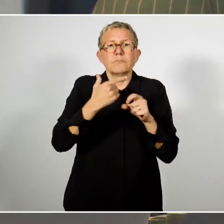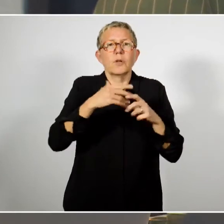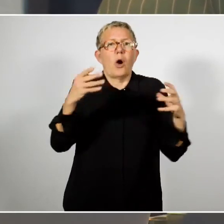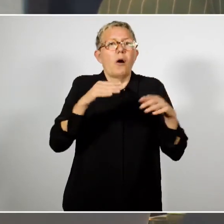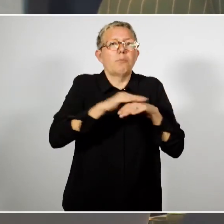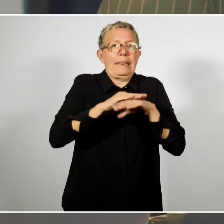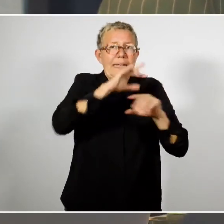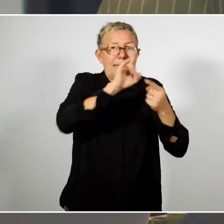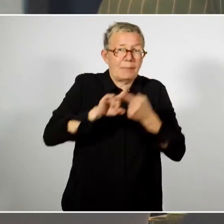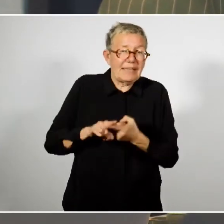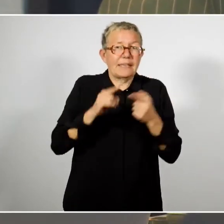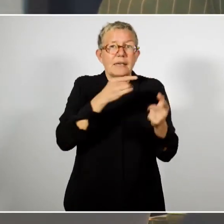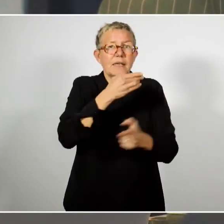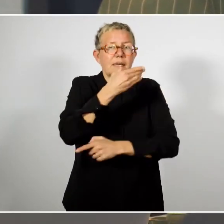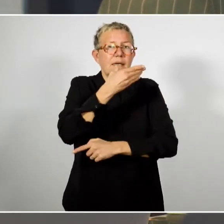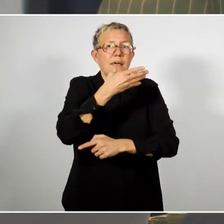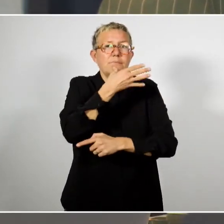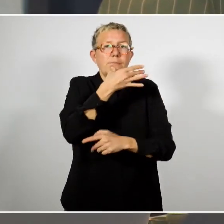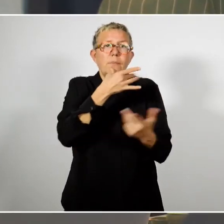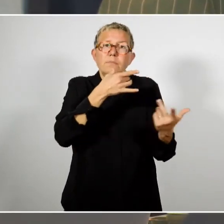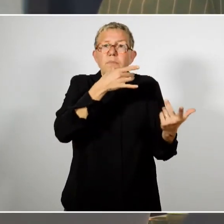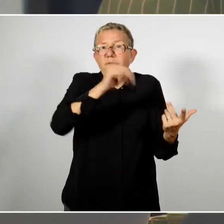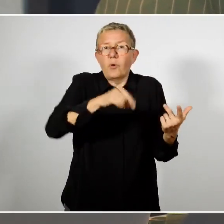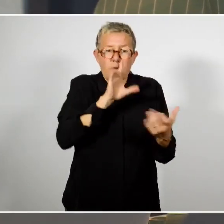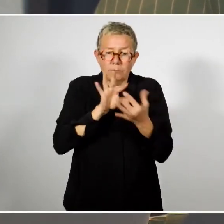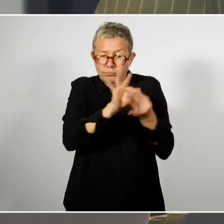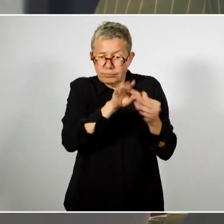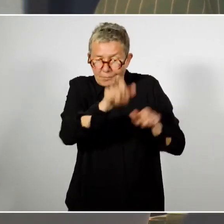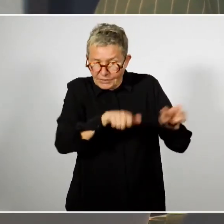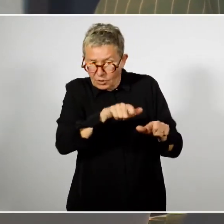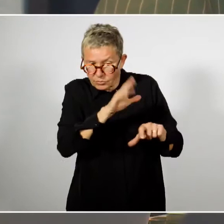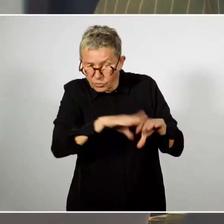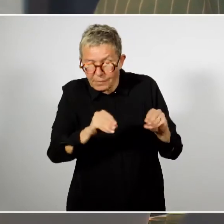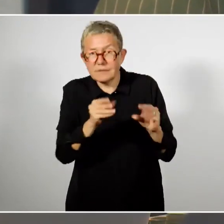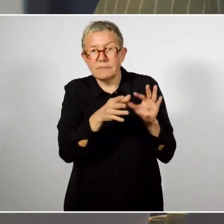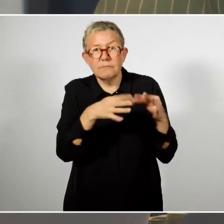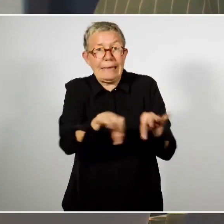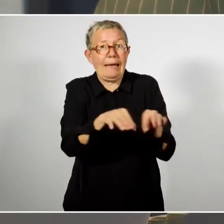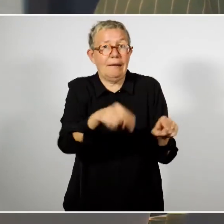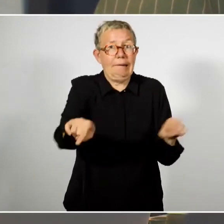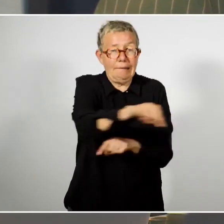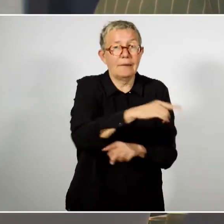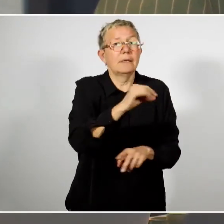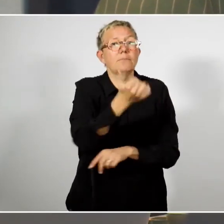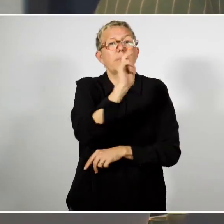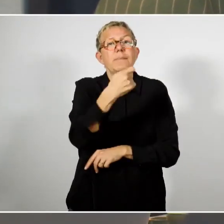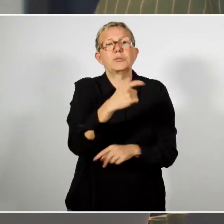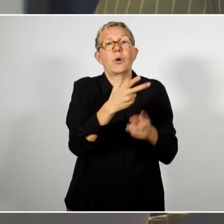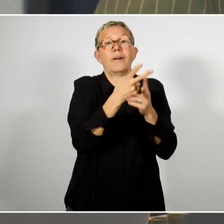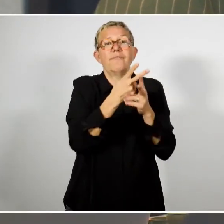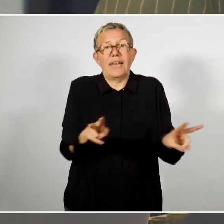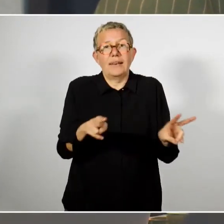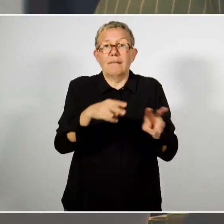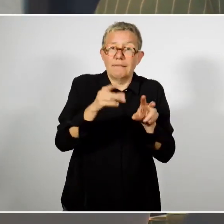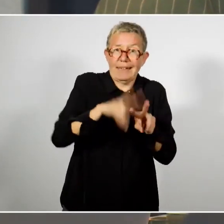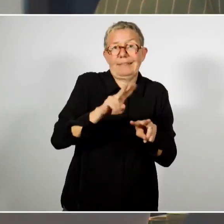elle ne peut pas se faire de manière pertinente sans associer les acteurs de terrain, sans associer en premier lieu évidemment les communes et les